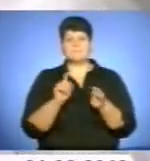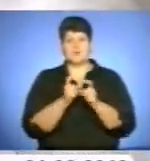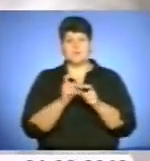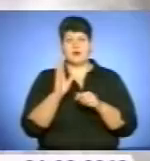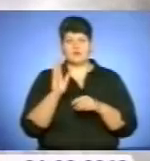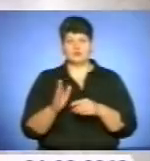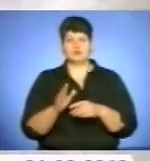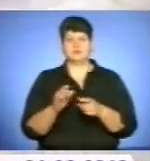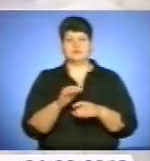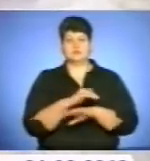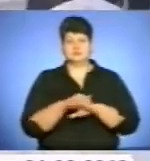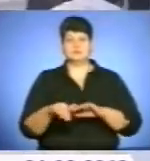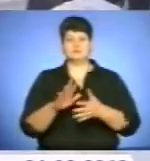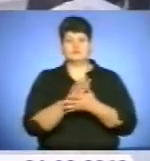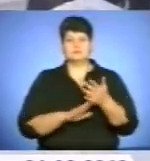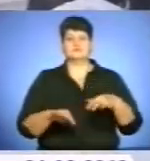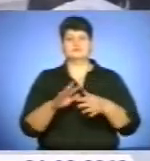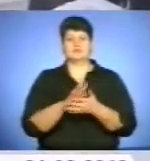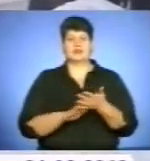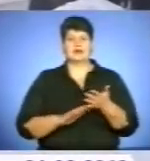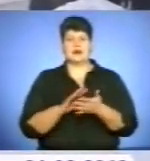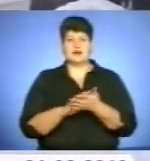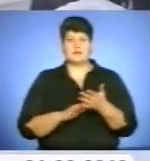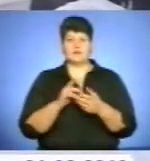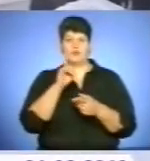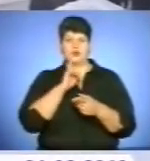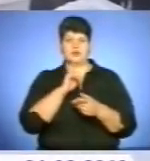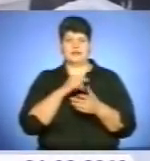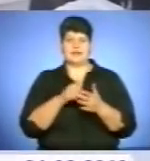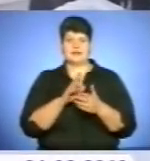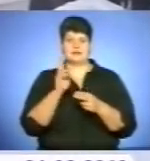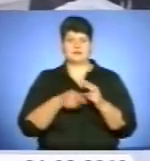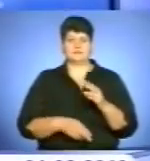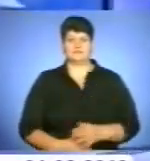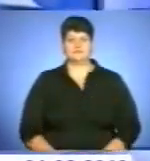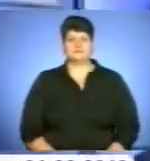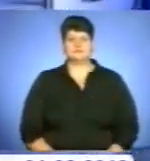якщо окремі підприємці порушуватимуть законодавство.